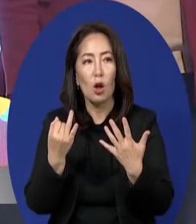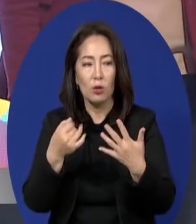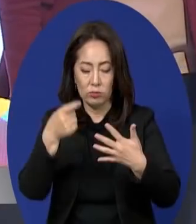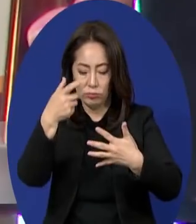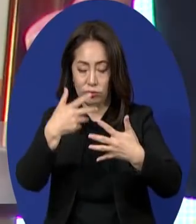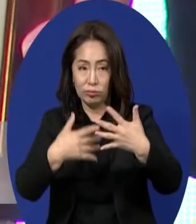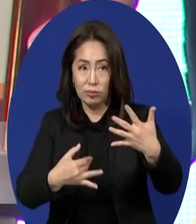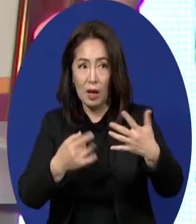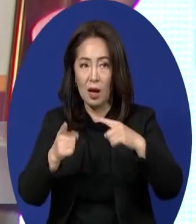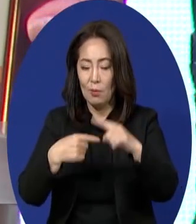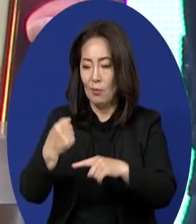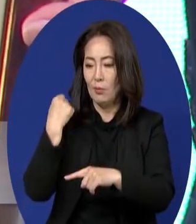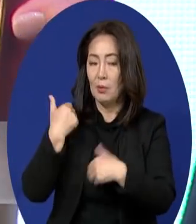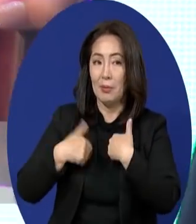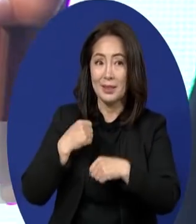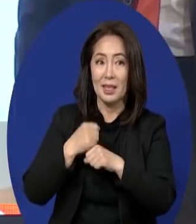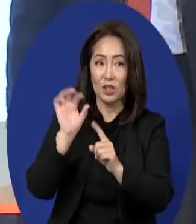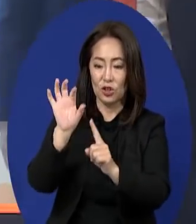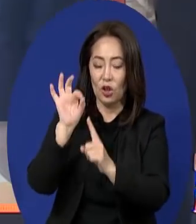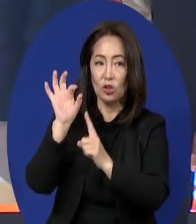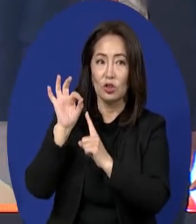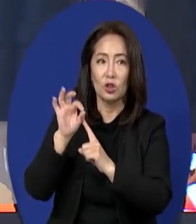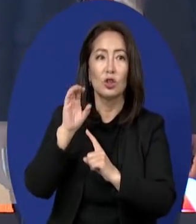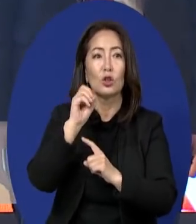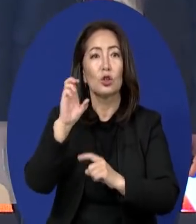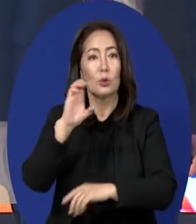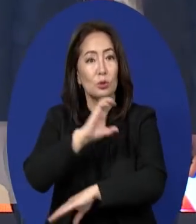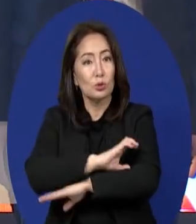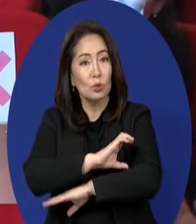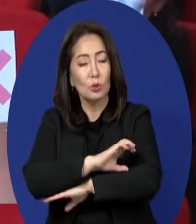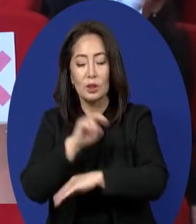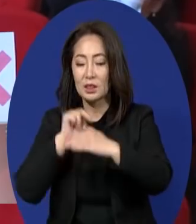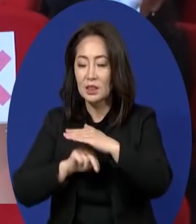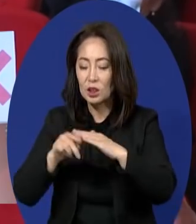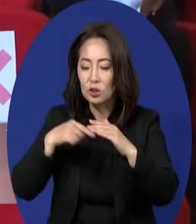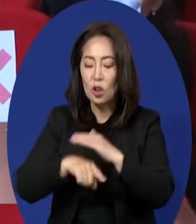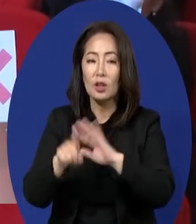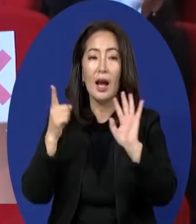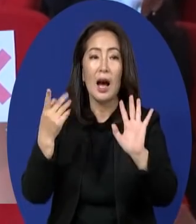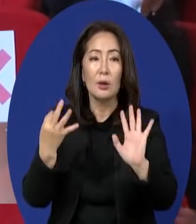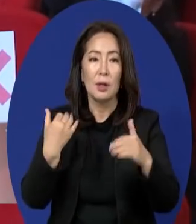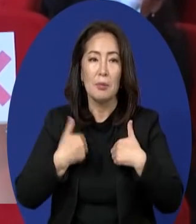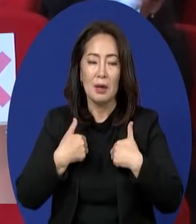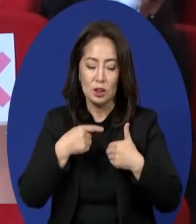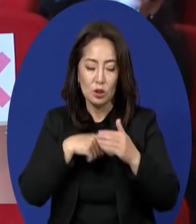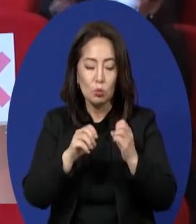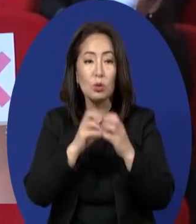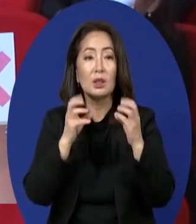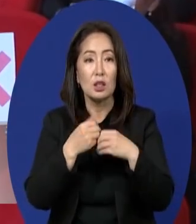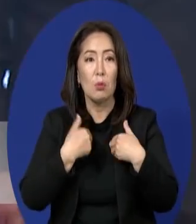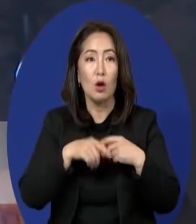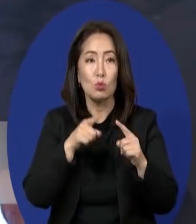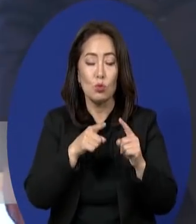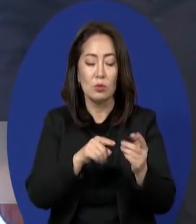шилдэг багш ажилчдыг шалгаруулсан. Тодорхойлбол нийслэлийн ерөнхий боловсролын сургууль цэцэрлэгээс 18 багшийг бүтээлч багшаар шалгаруулж, тус